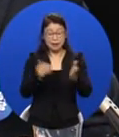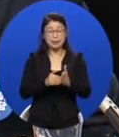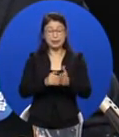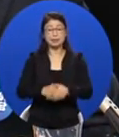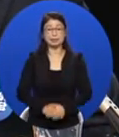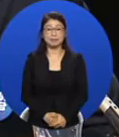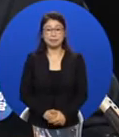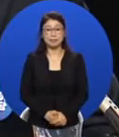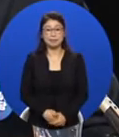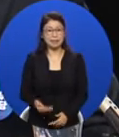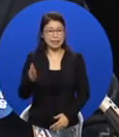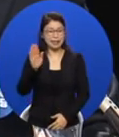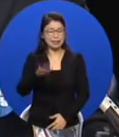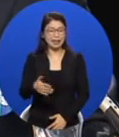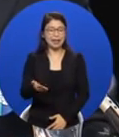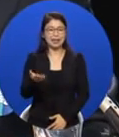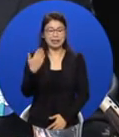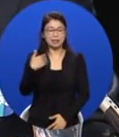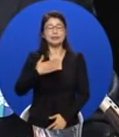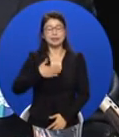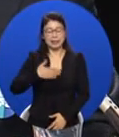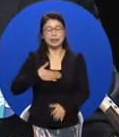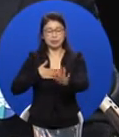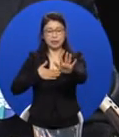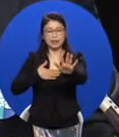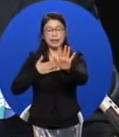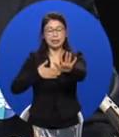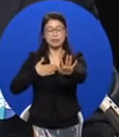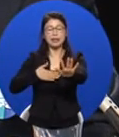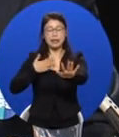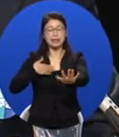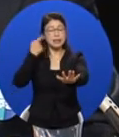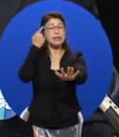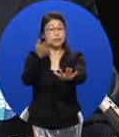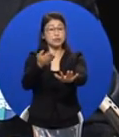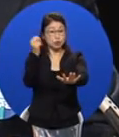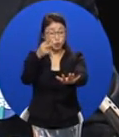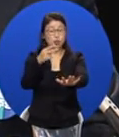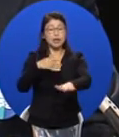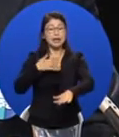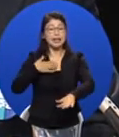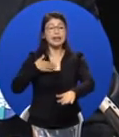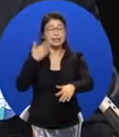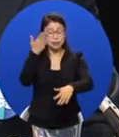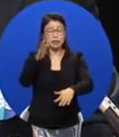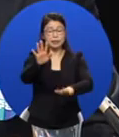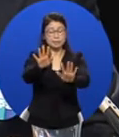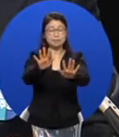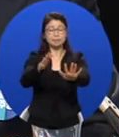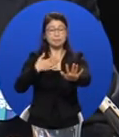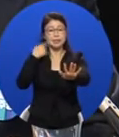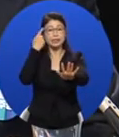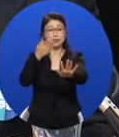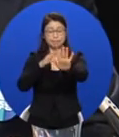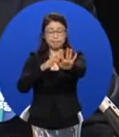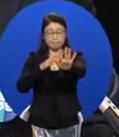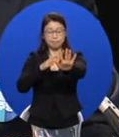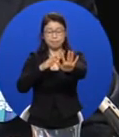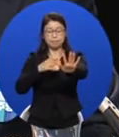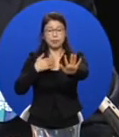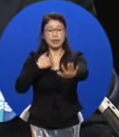근데 지난번 4년 전에 잠깐만요. 예, 제가 질문을 드리겠습니다. 아니, 4년 전에 됐습니다. 예, 됐습니다. 예, 거기까지